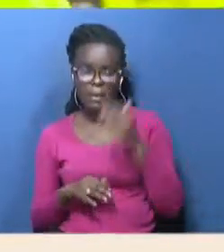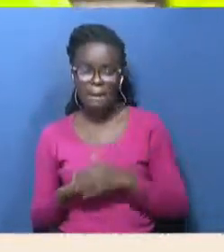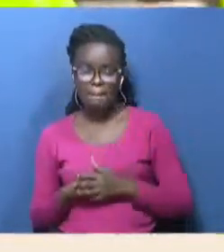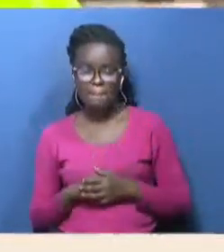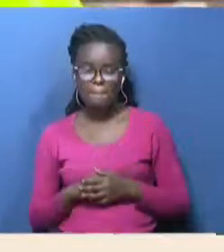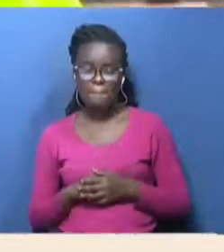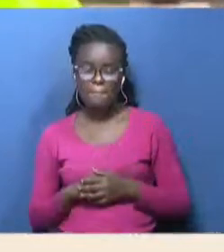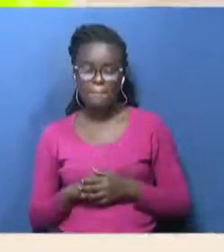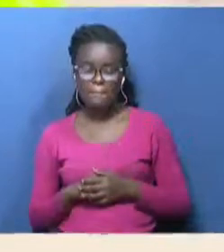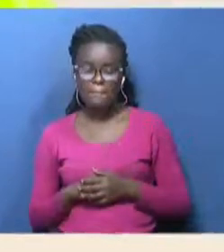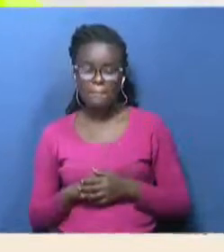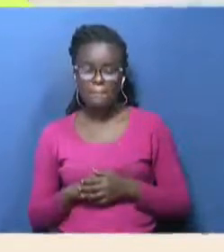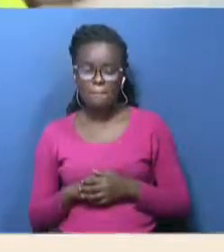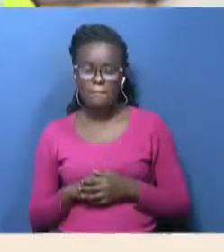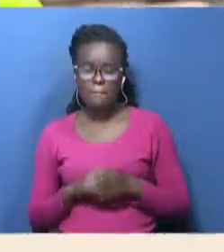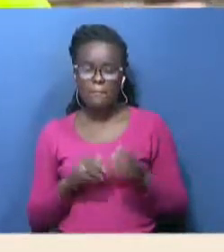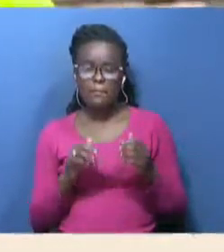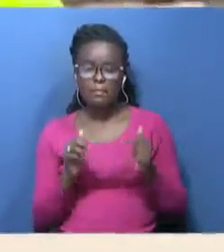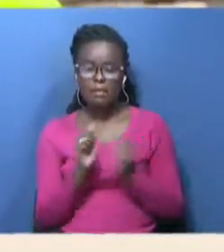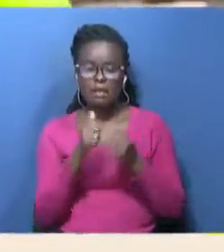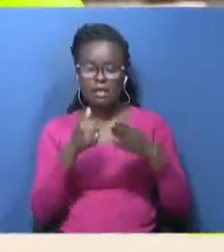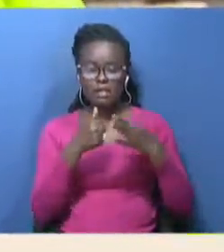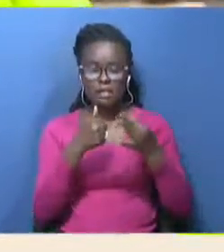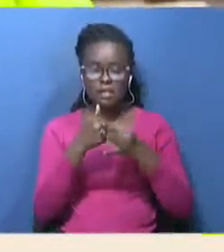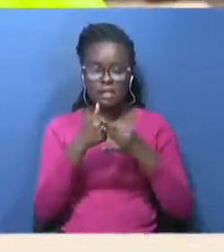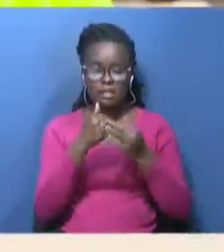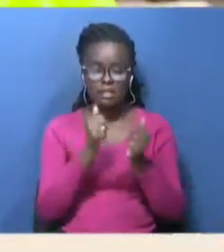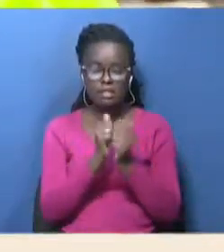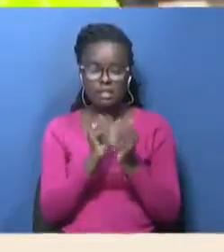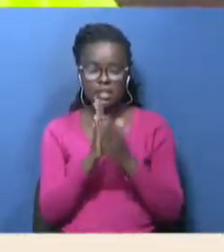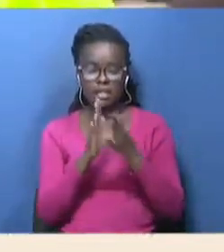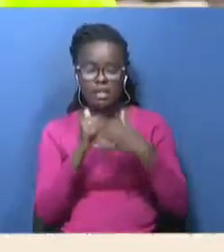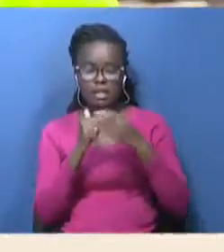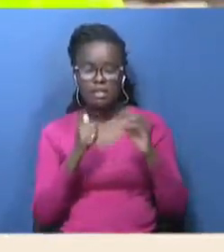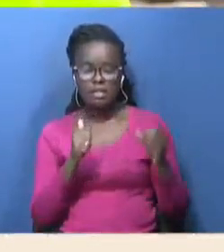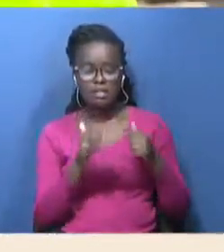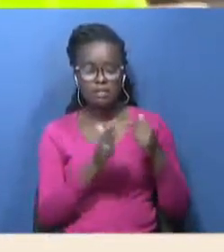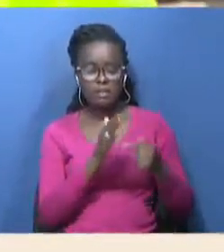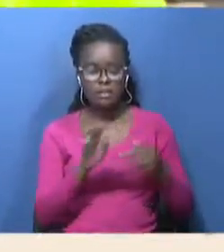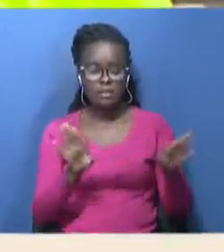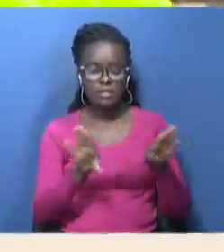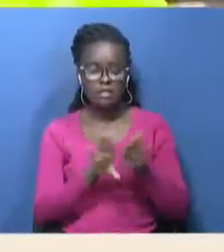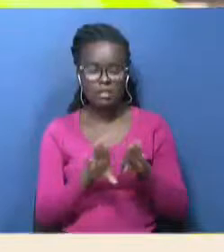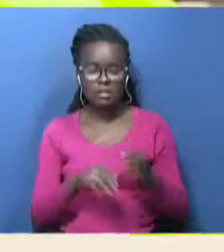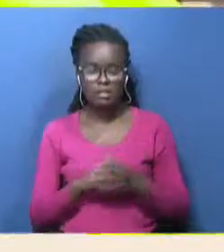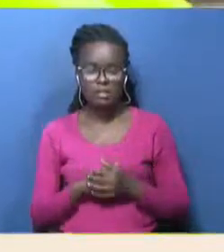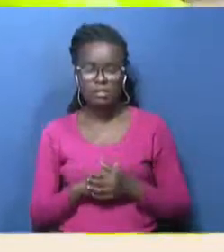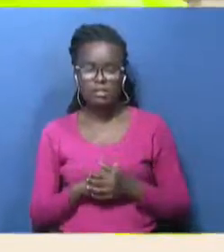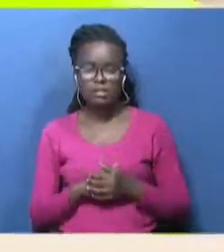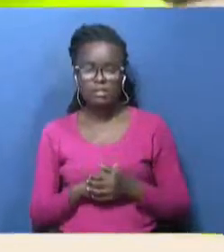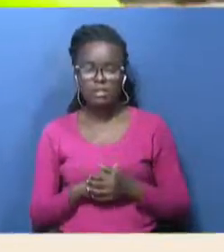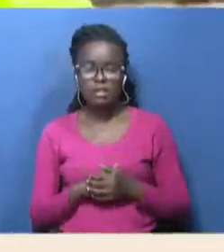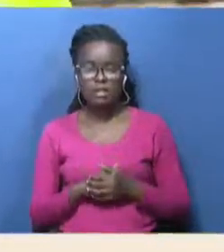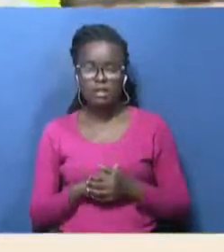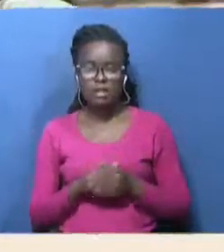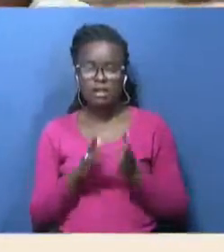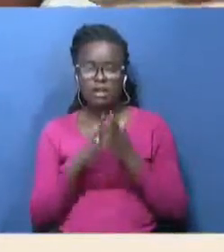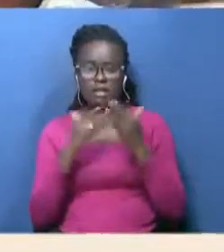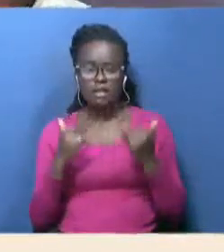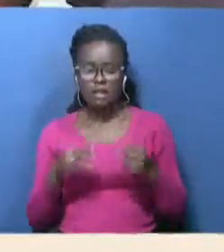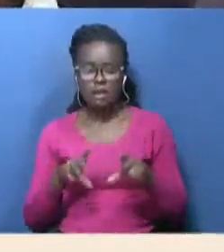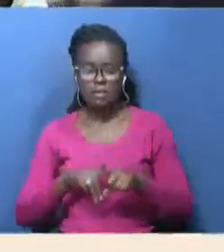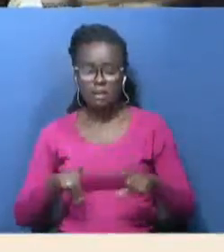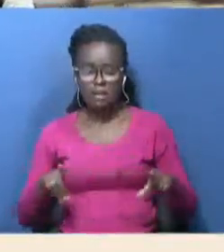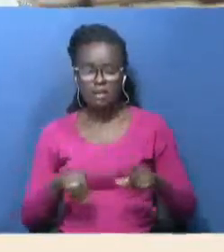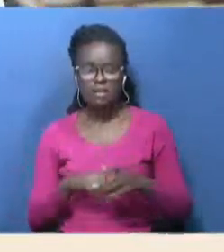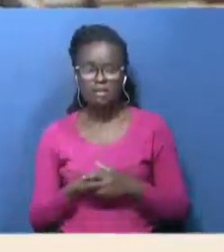kuma miaka ya 80s na 90s iganda nĩ cianjirie kwana ta irauka, cia kuhuka mĩgũnda